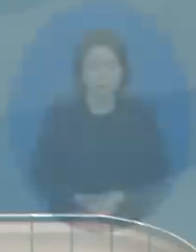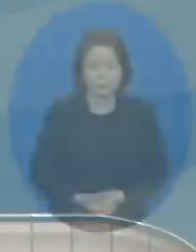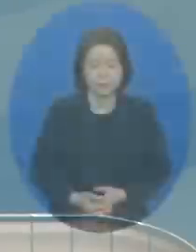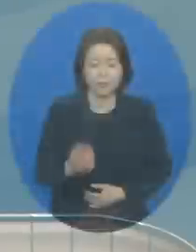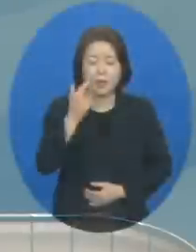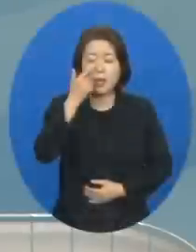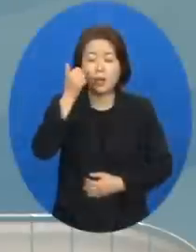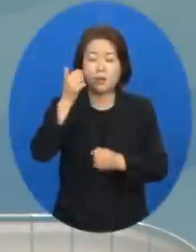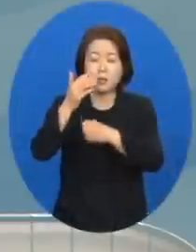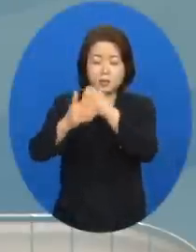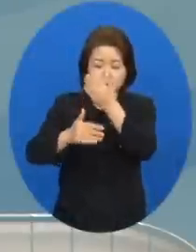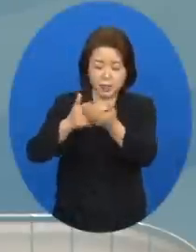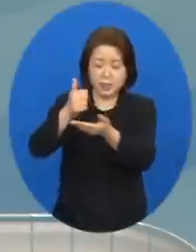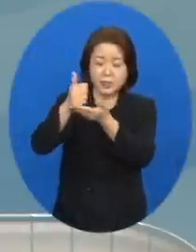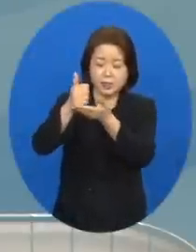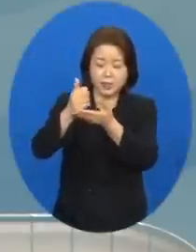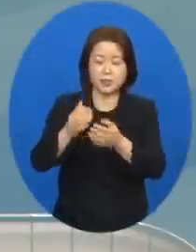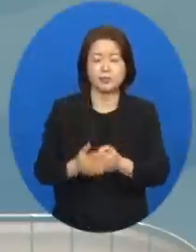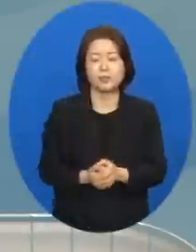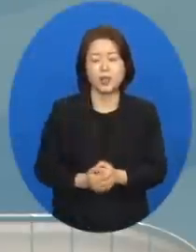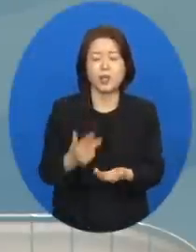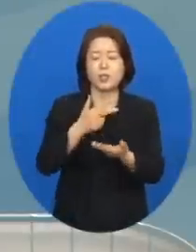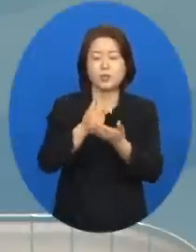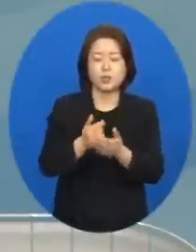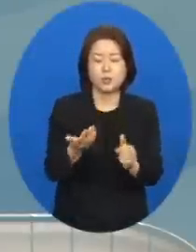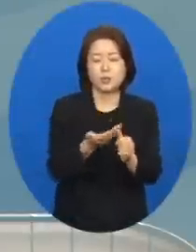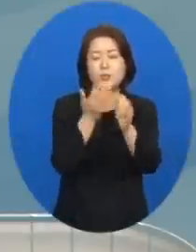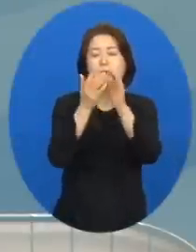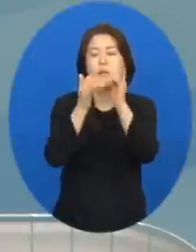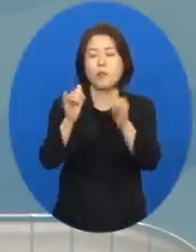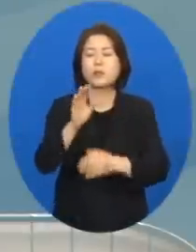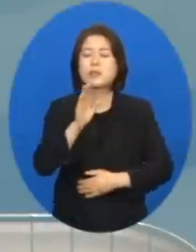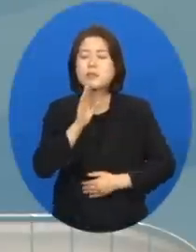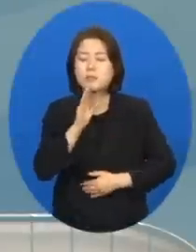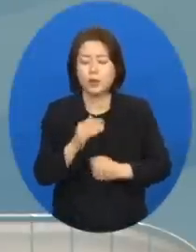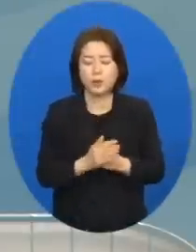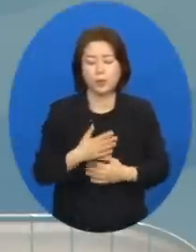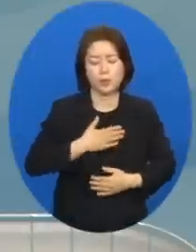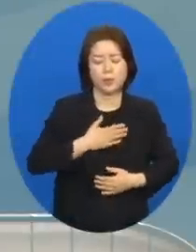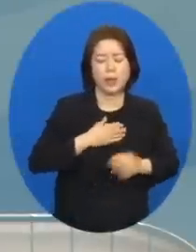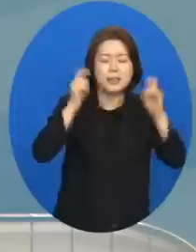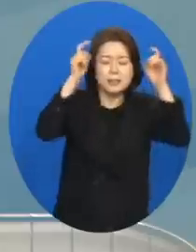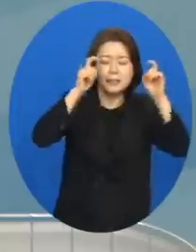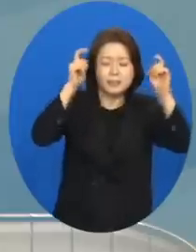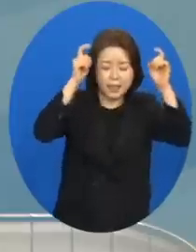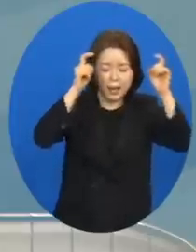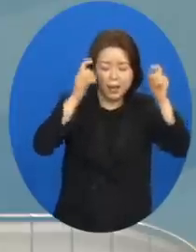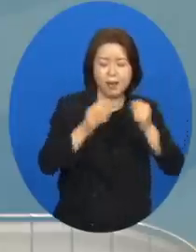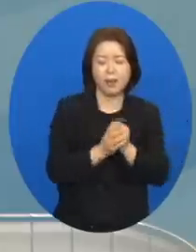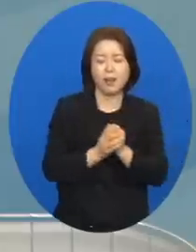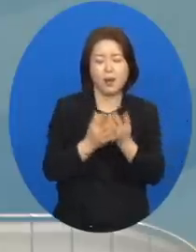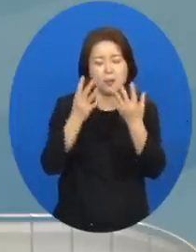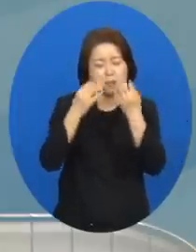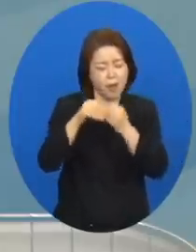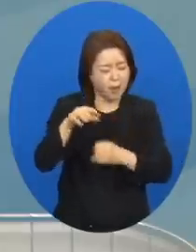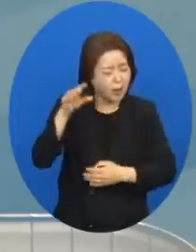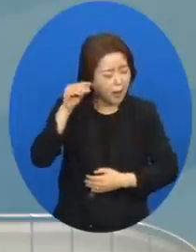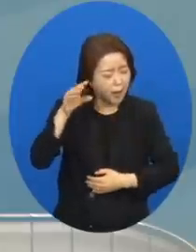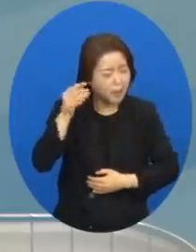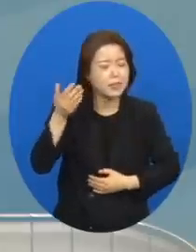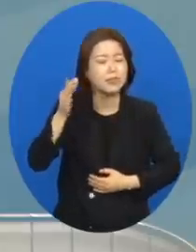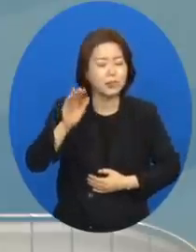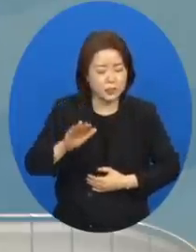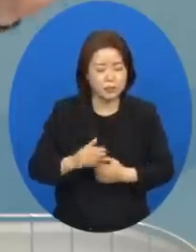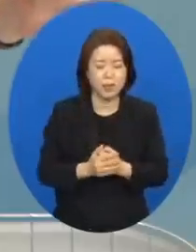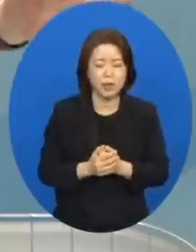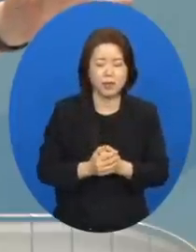아버지 하나님, 주님은 목자시고 우리는 양임을 그렇게 듣고도 하나님,